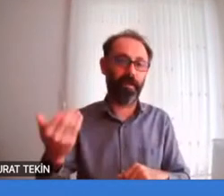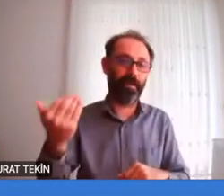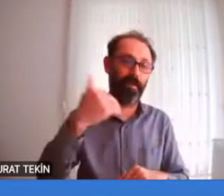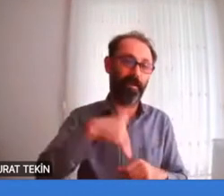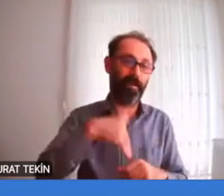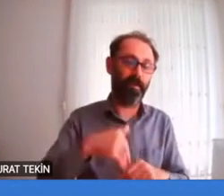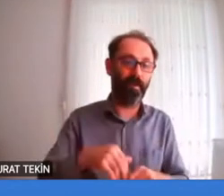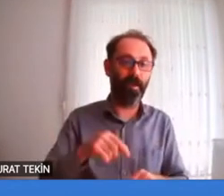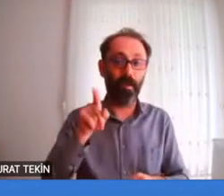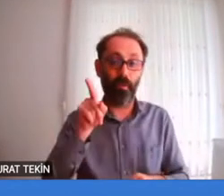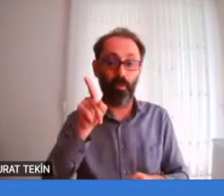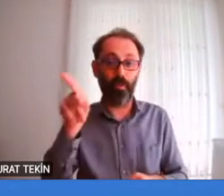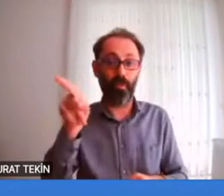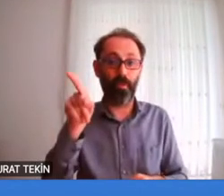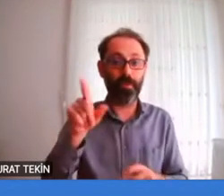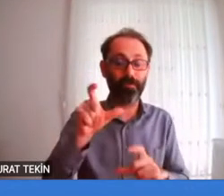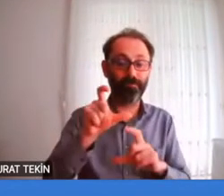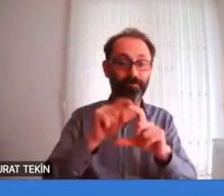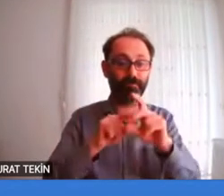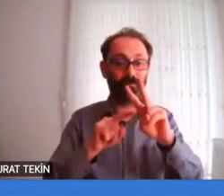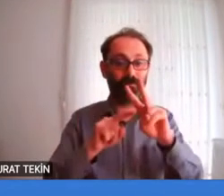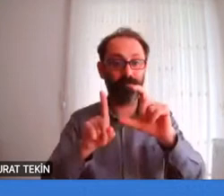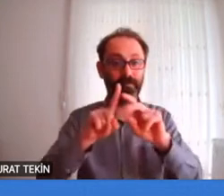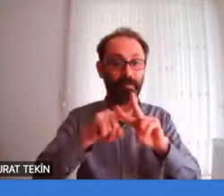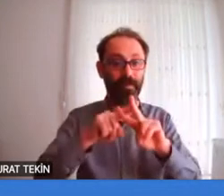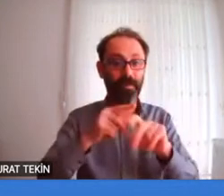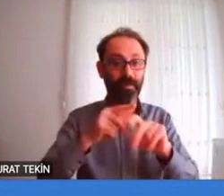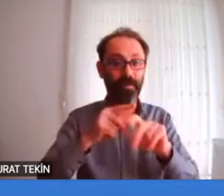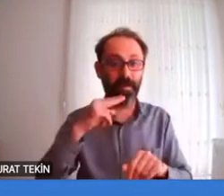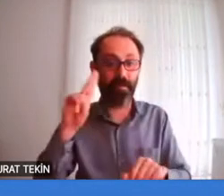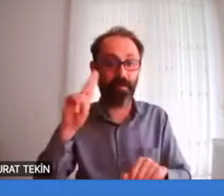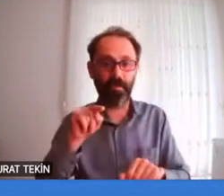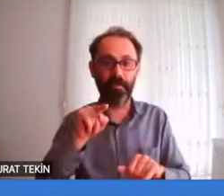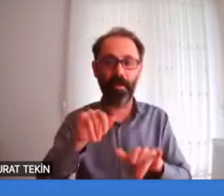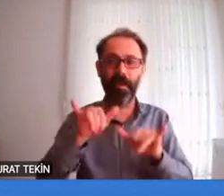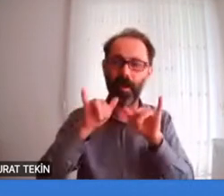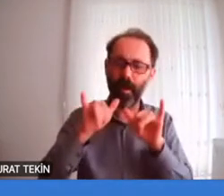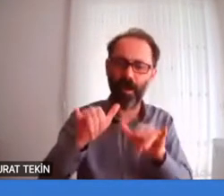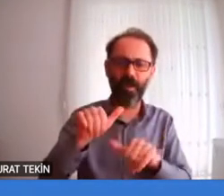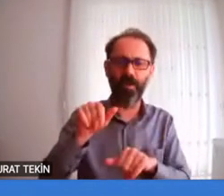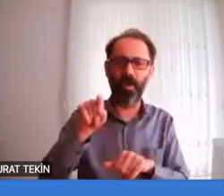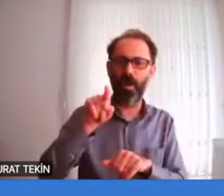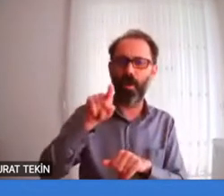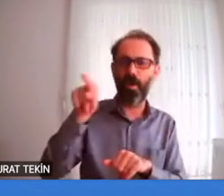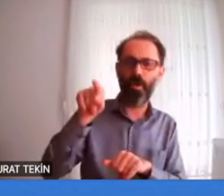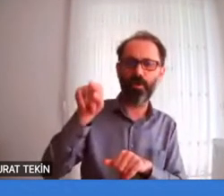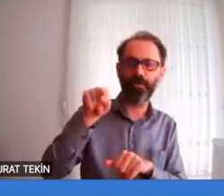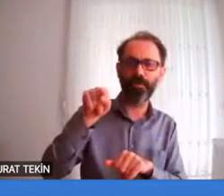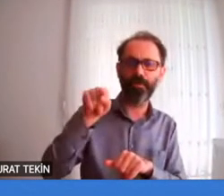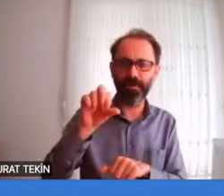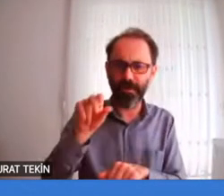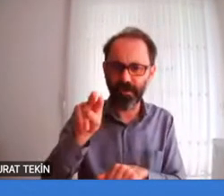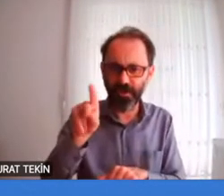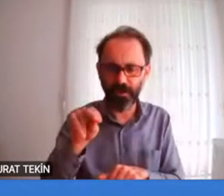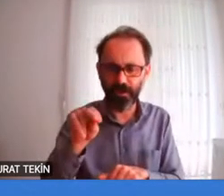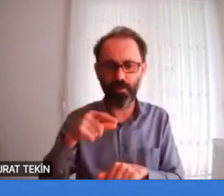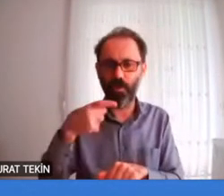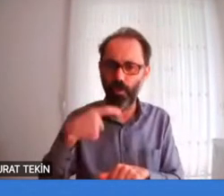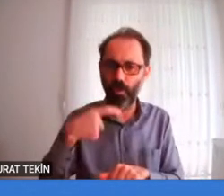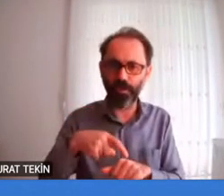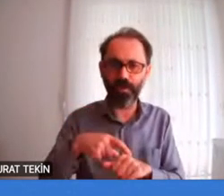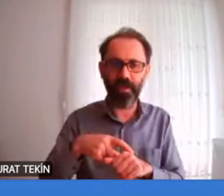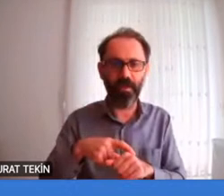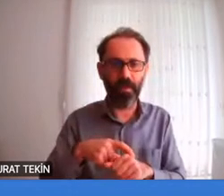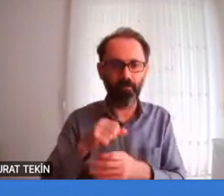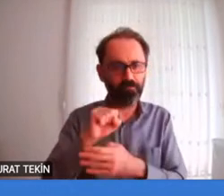Gerçekten onu rol model olarak görüyorum. Onun gibi olmayı istiyorum. 2018'de de gördüğümde